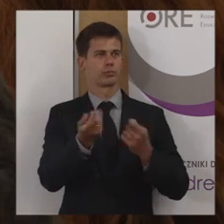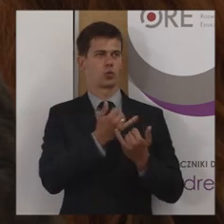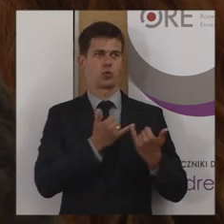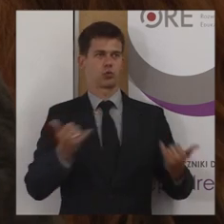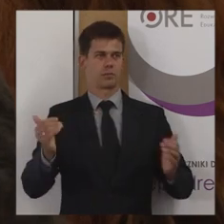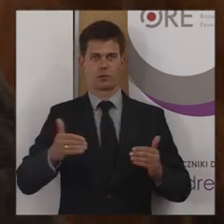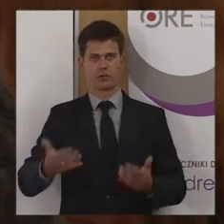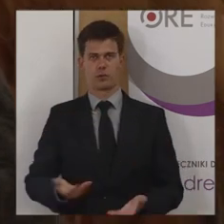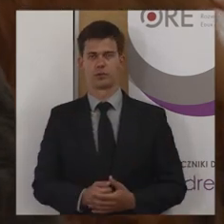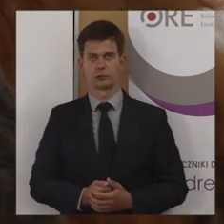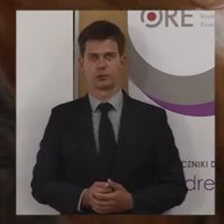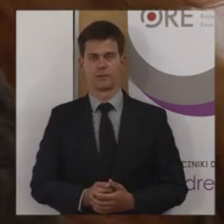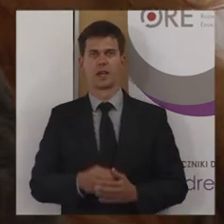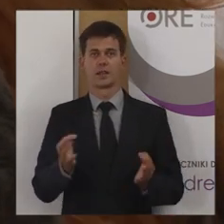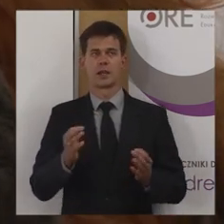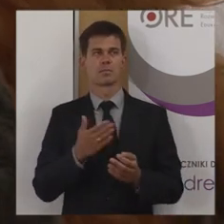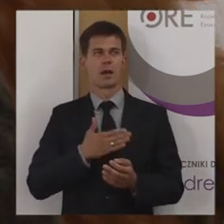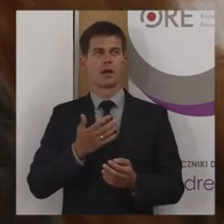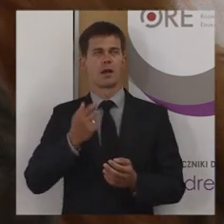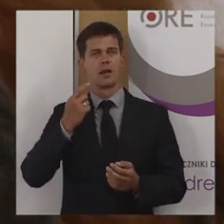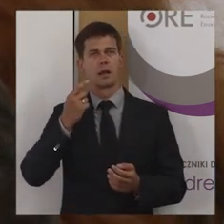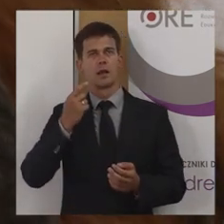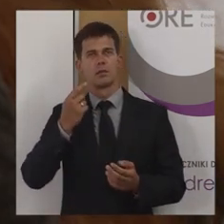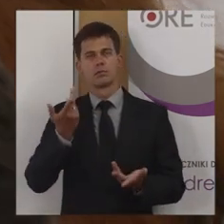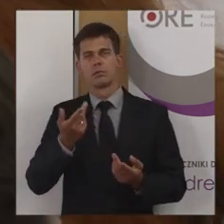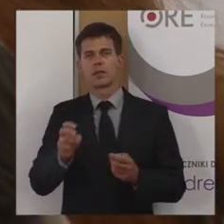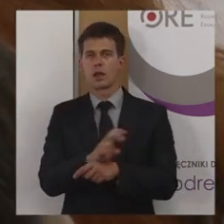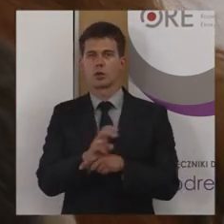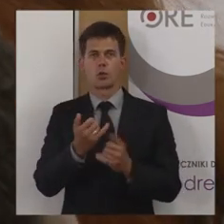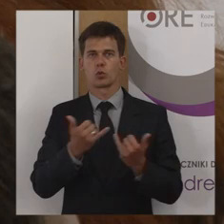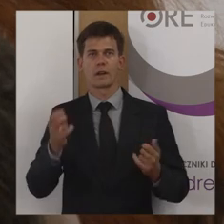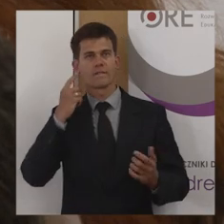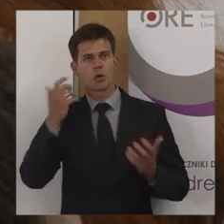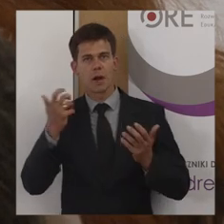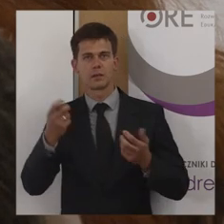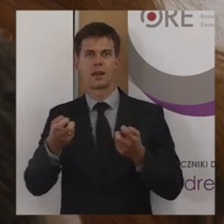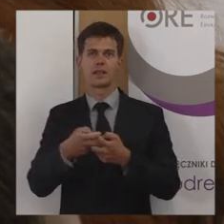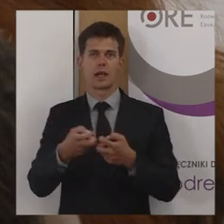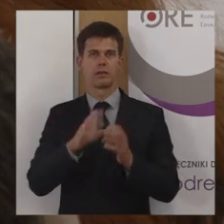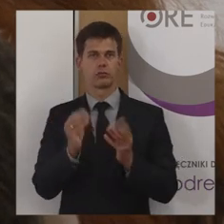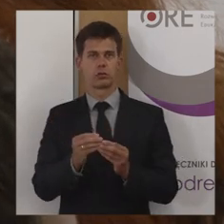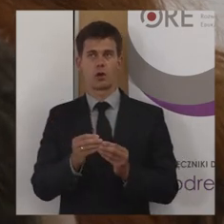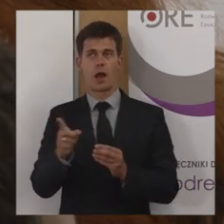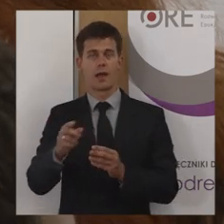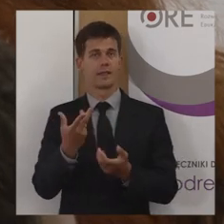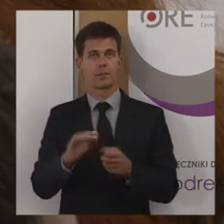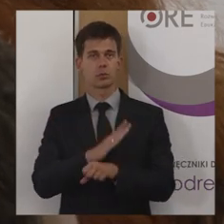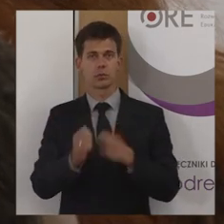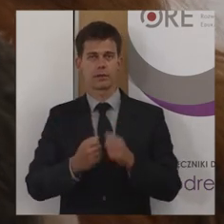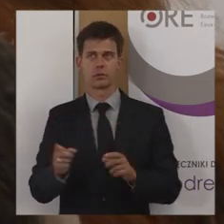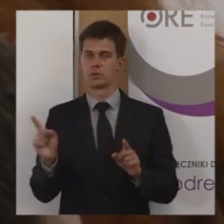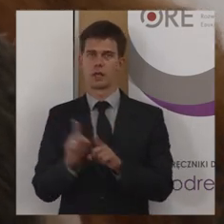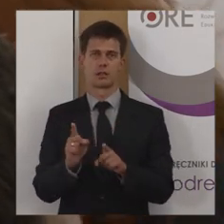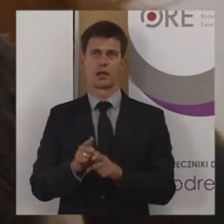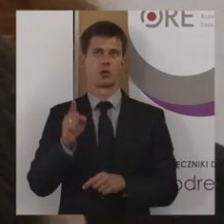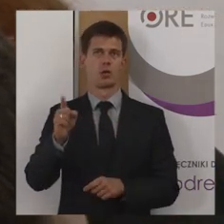tworzą nam technologie informacyjno-komunikacyjne, bo one dla osób niepełnosprawnych także dają szansę